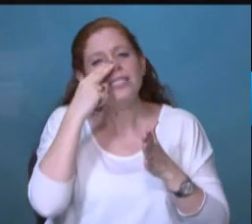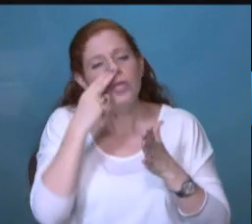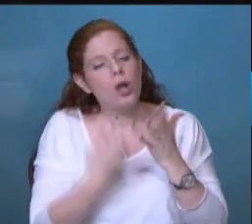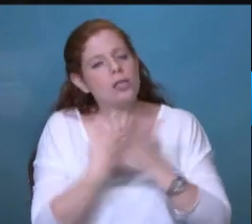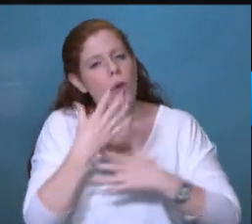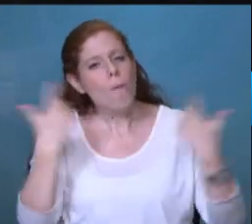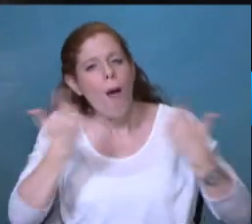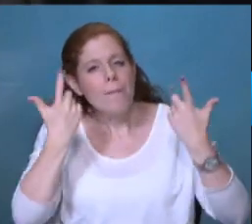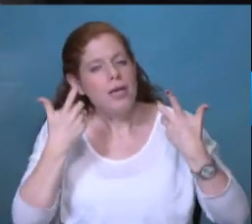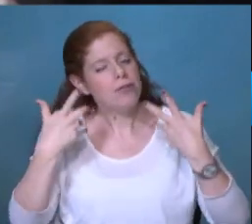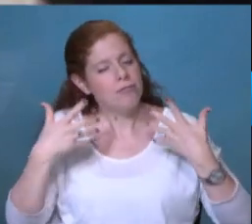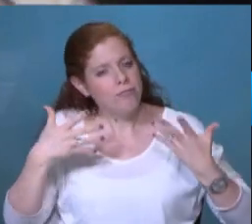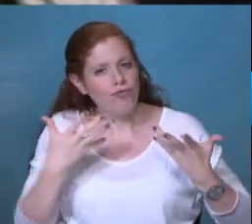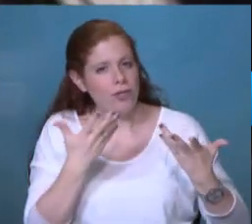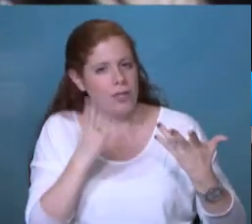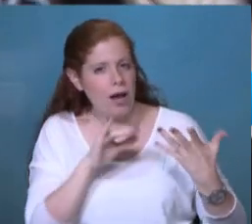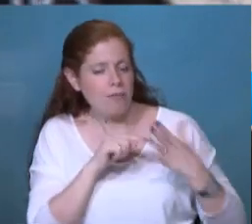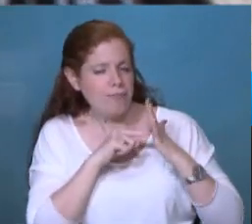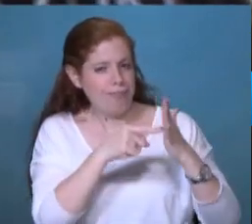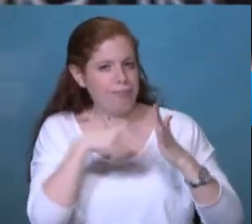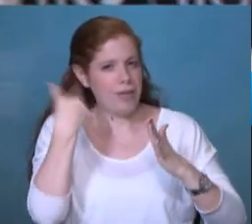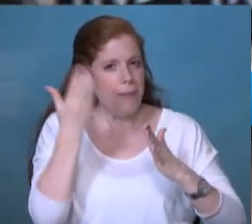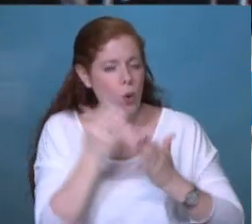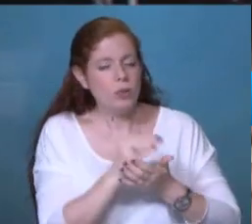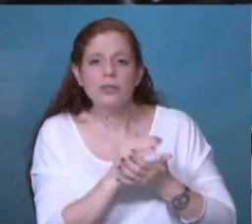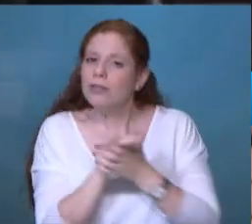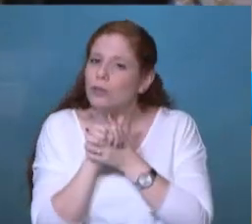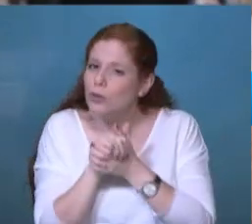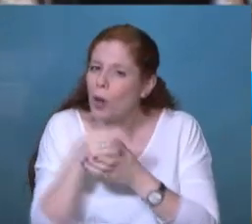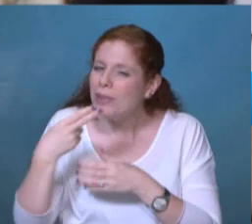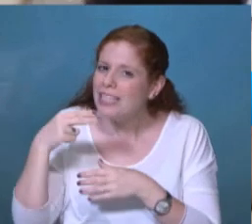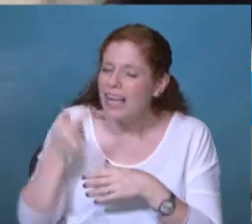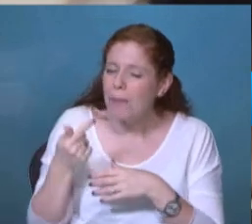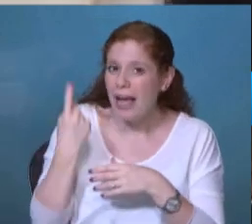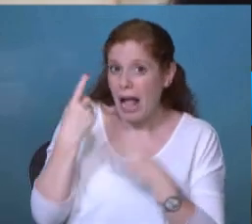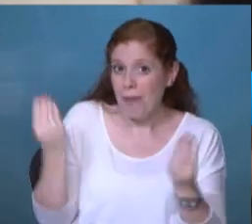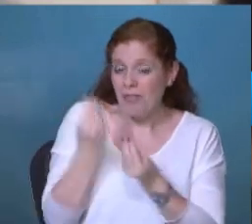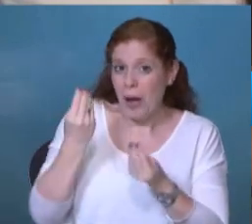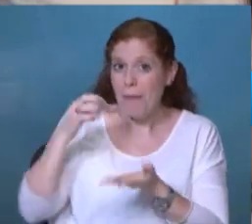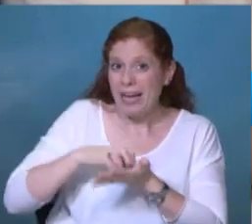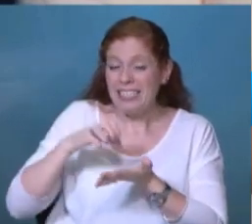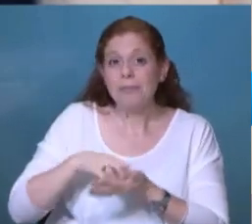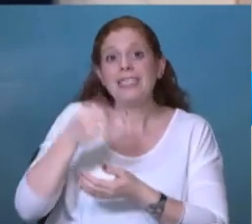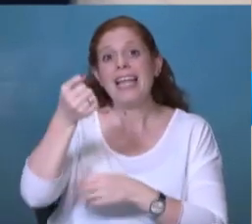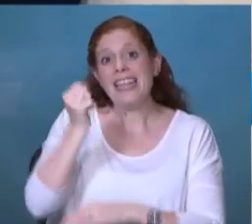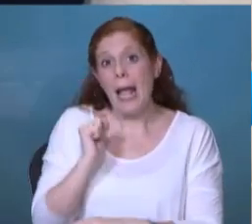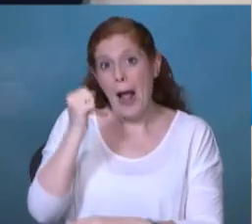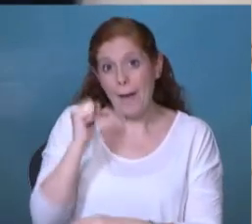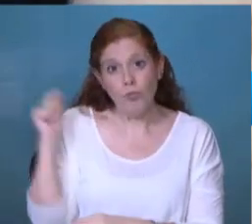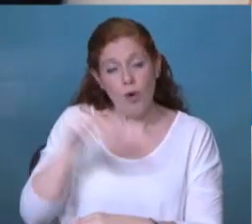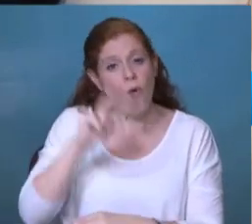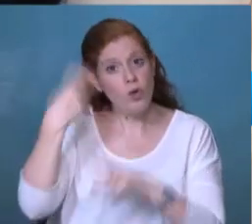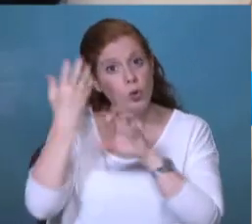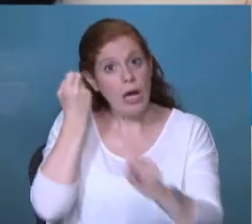הפנינג שידבר גם החוצה. שלום הדס גרינברג. ערב טוב מועד. אחד מהדברים המרכזיים זה התיירים שיבואו הנה והם אולי יהיו השגרירים שלנו.